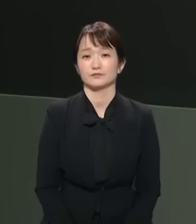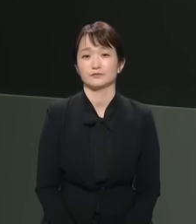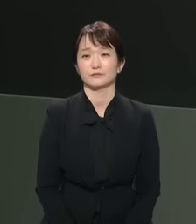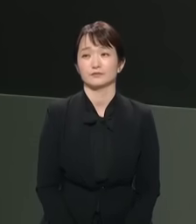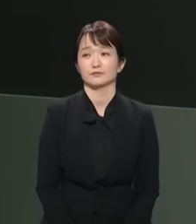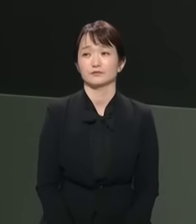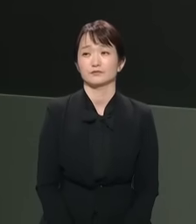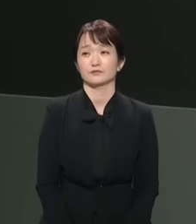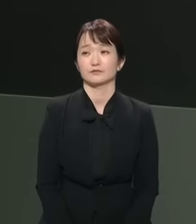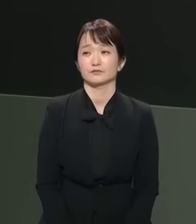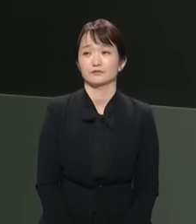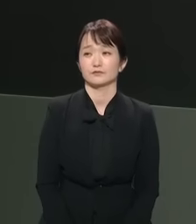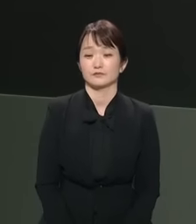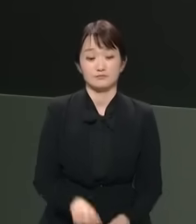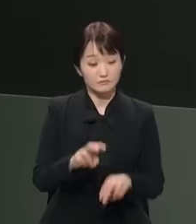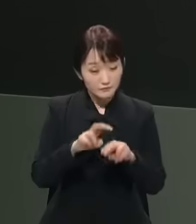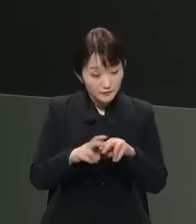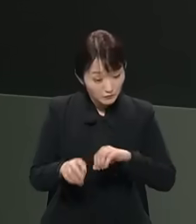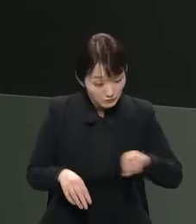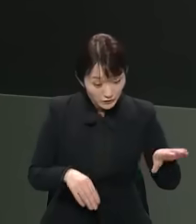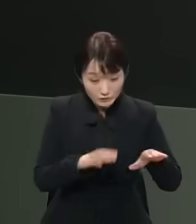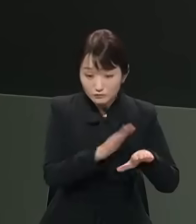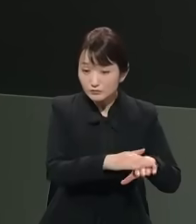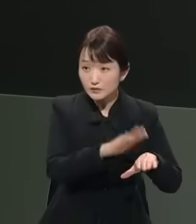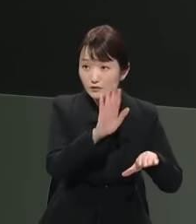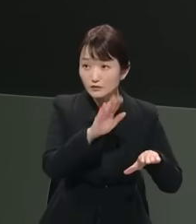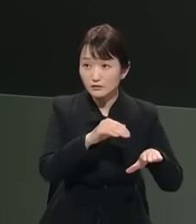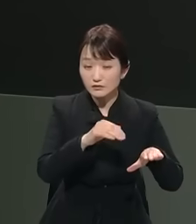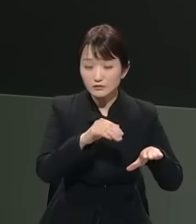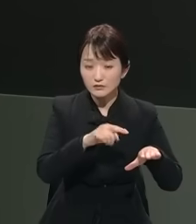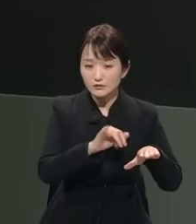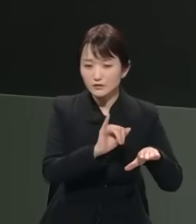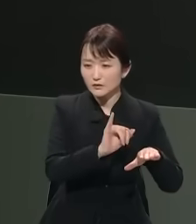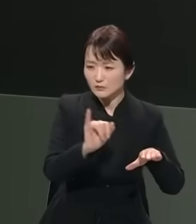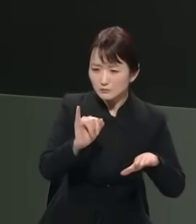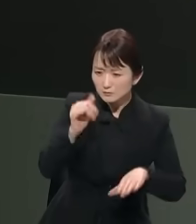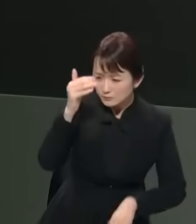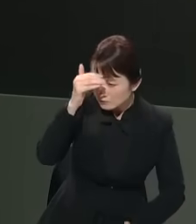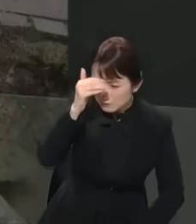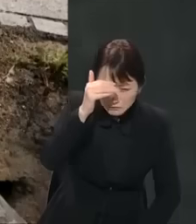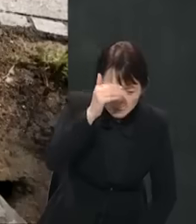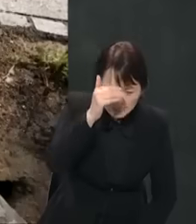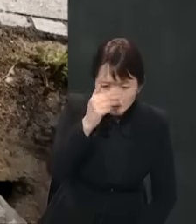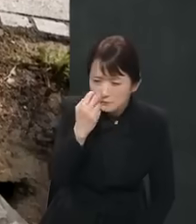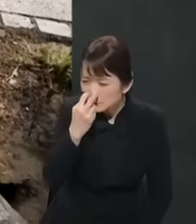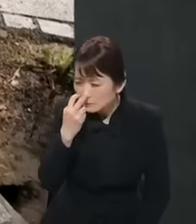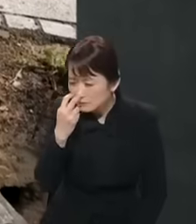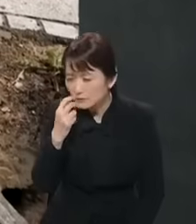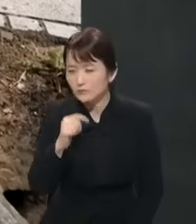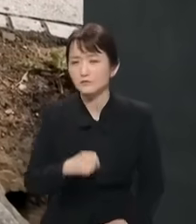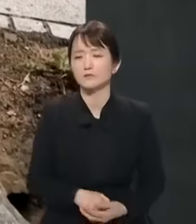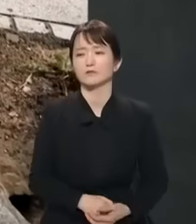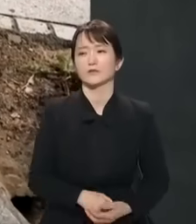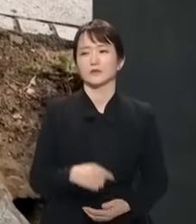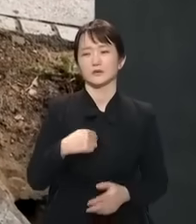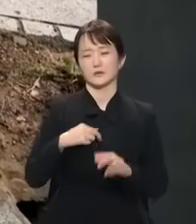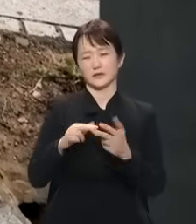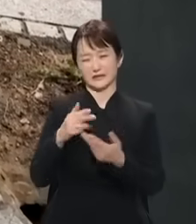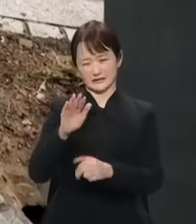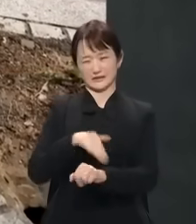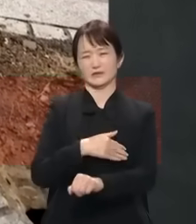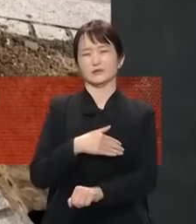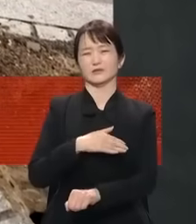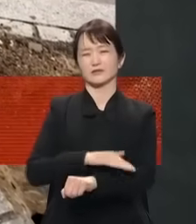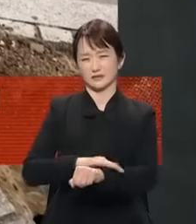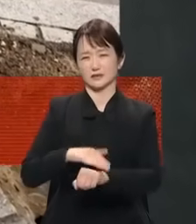그냥 버리려고 내놨나 보네가 아니라 이렇게 하면서 막 봤잖아, 이거. 그러니까 지금 저 모습은 본인도 잘못하고 있다는 걸